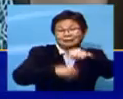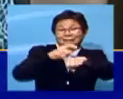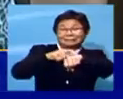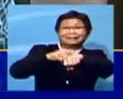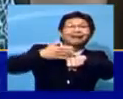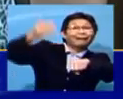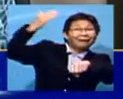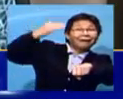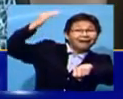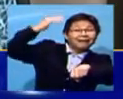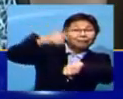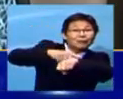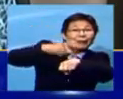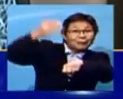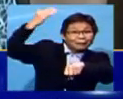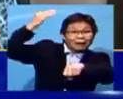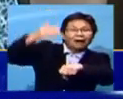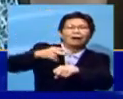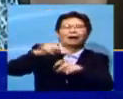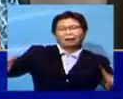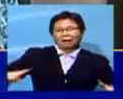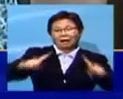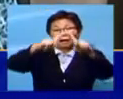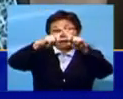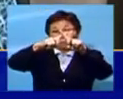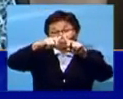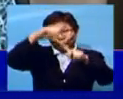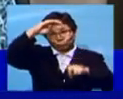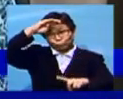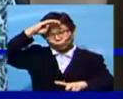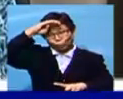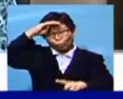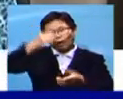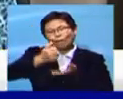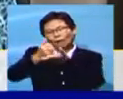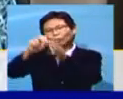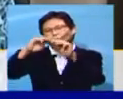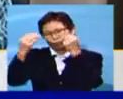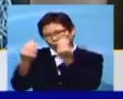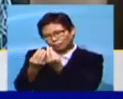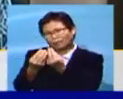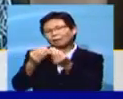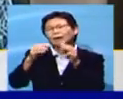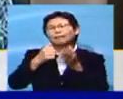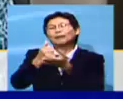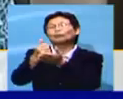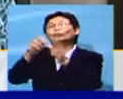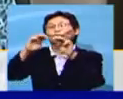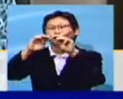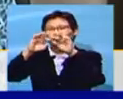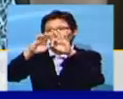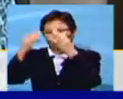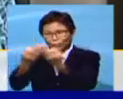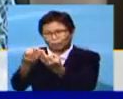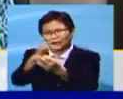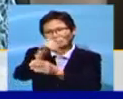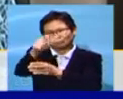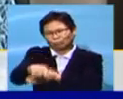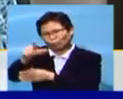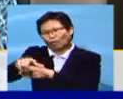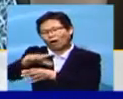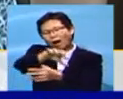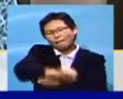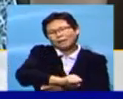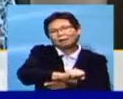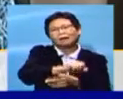hari yang mana umno Johor kita membantu keluarga dan mangsa untuk mengambil peguam